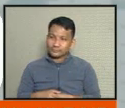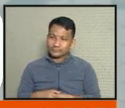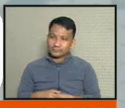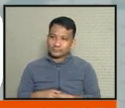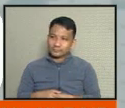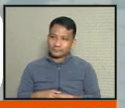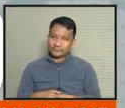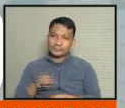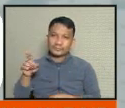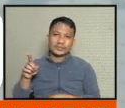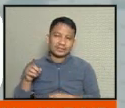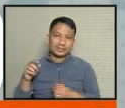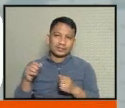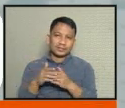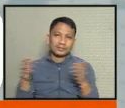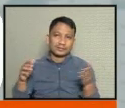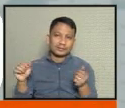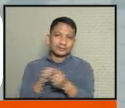Ang laki ng sinira